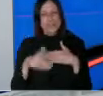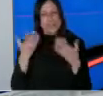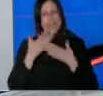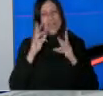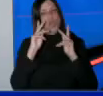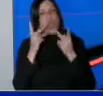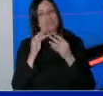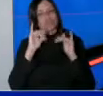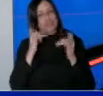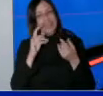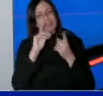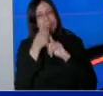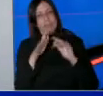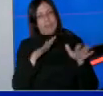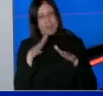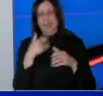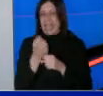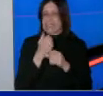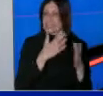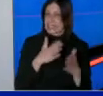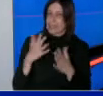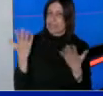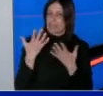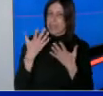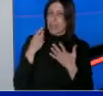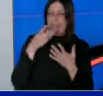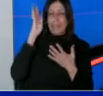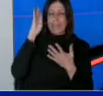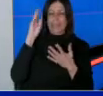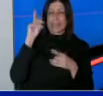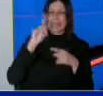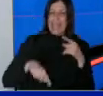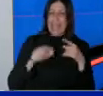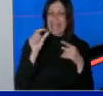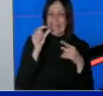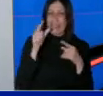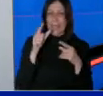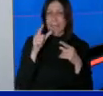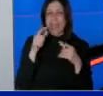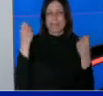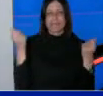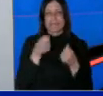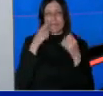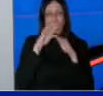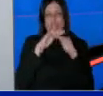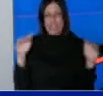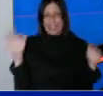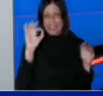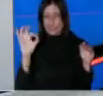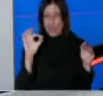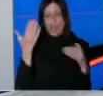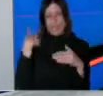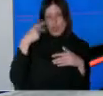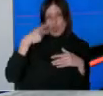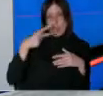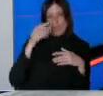מחליפה ממשלה. תראה, בוא נעשה סדר, תראה, מה שקרה ליאיר לפיד, זה סוג של תקלה קטנה בקמפיין השקט שלו. יצא מהסיילנט. לא, אני אגיד לך למה, תראה, לפני